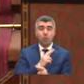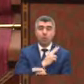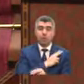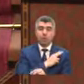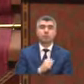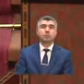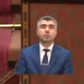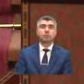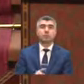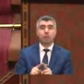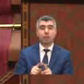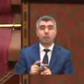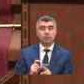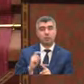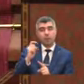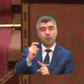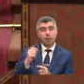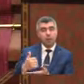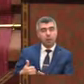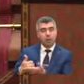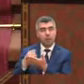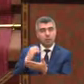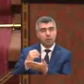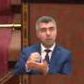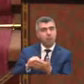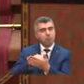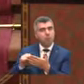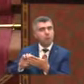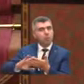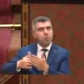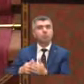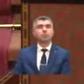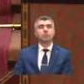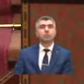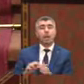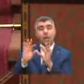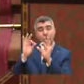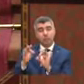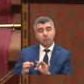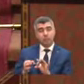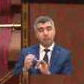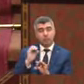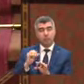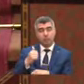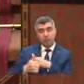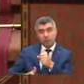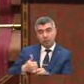دام كنعطيهم داك الشيء اللي منصوص عليه في القانون راهم أخذوا حقوقهم، والبالغ عددهم برسم الموسم الدراسي